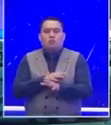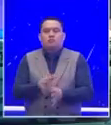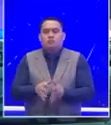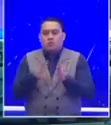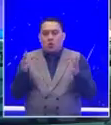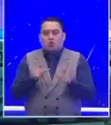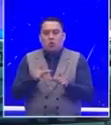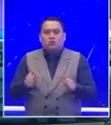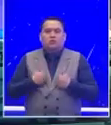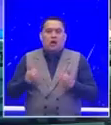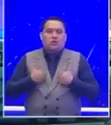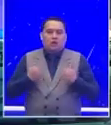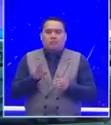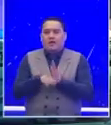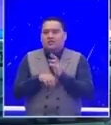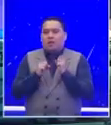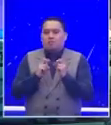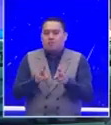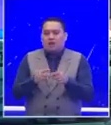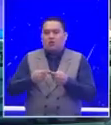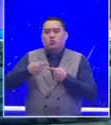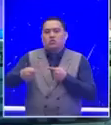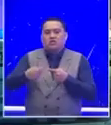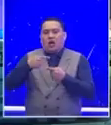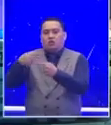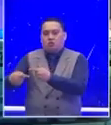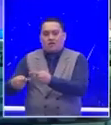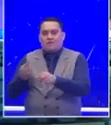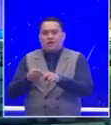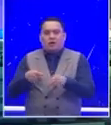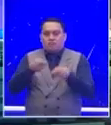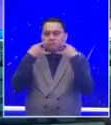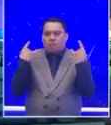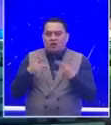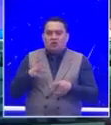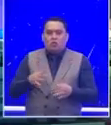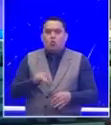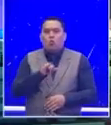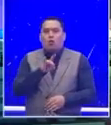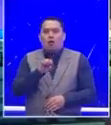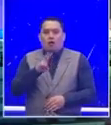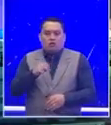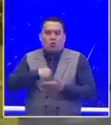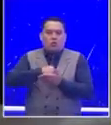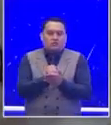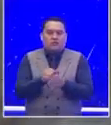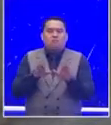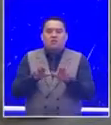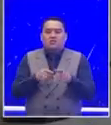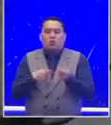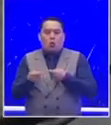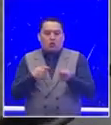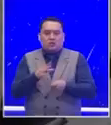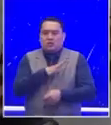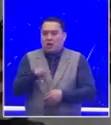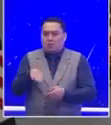метров. Люди стараются соблюдать безопасную дистанцию. Многие носят маски. В минувшие дни в Ухане, как утверждают местные власти, не